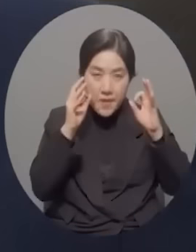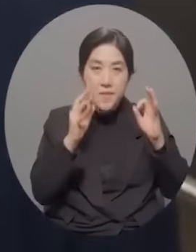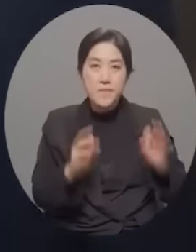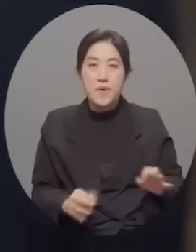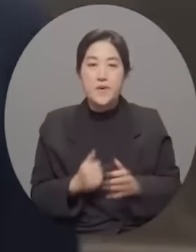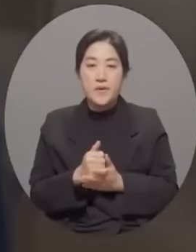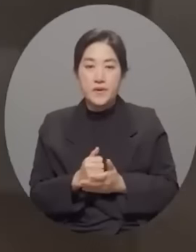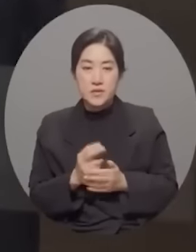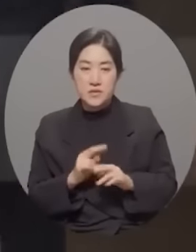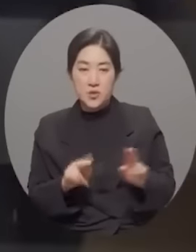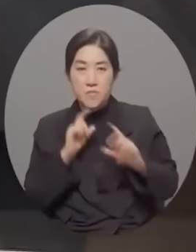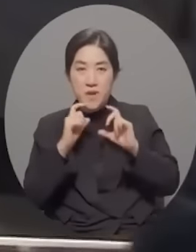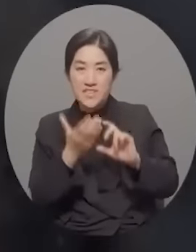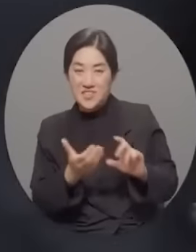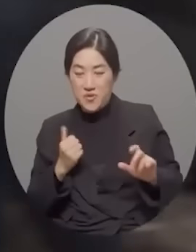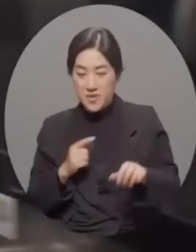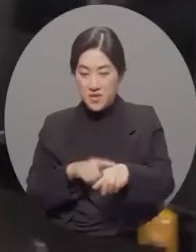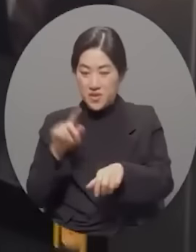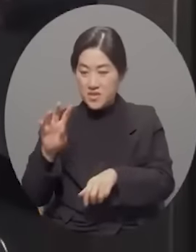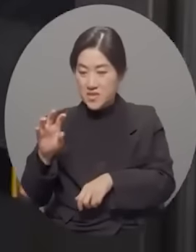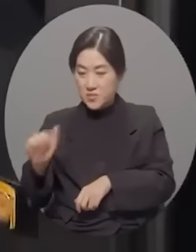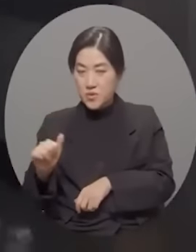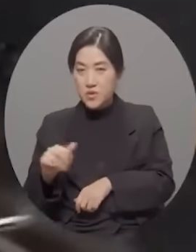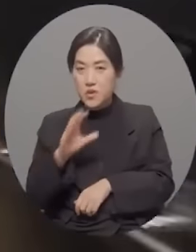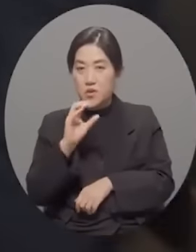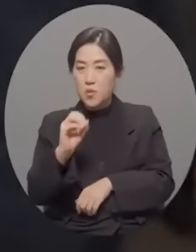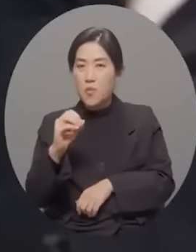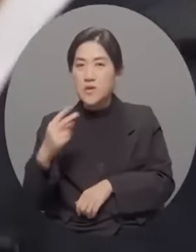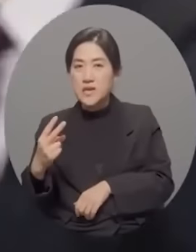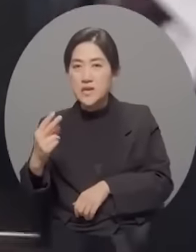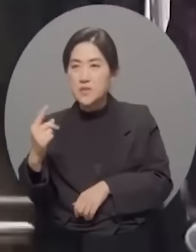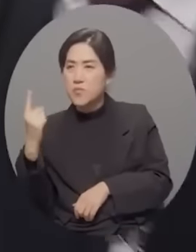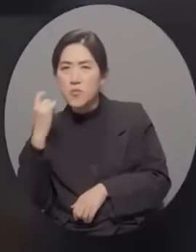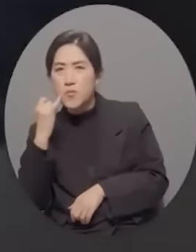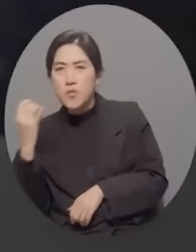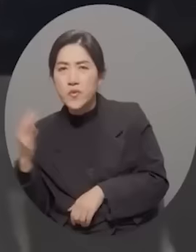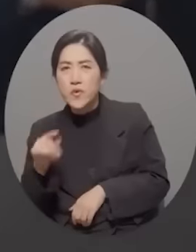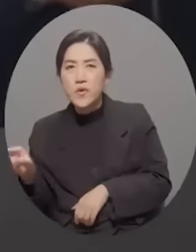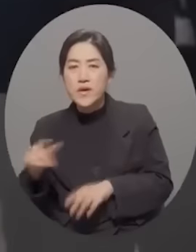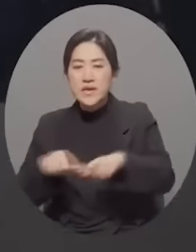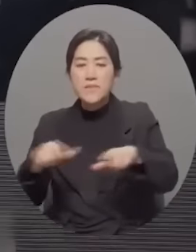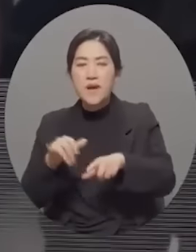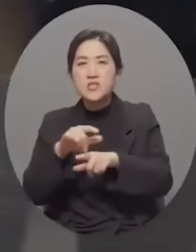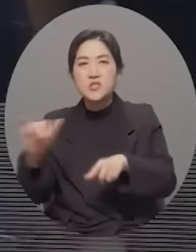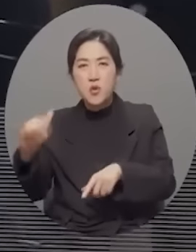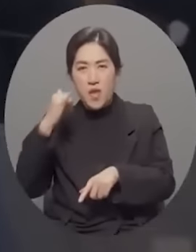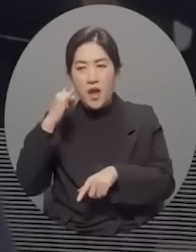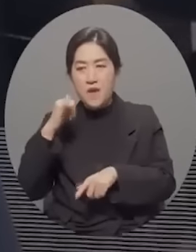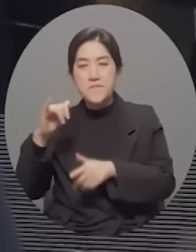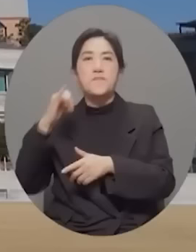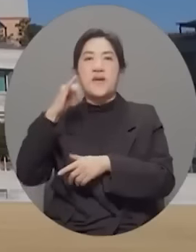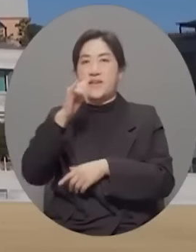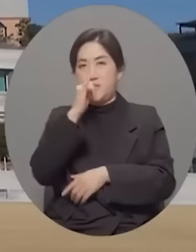바로 직전인 11시 45분쯤 02, 즉 서울 지역 번호로 시작되는 일반 전화를 한 통 받은 것으로